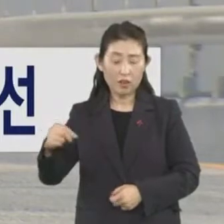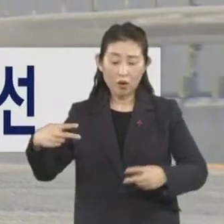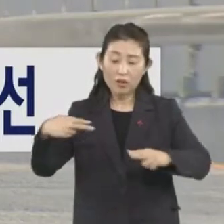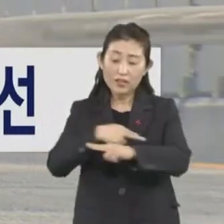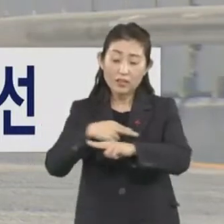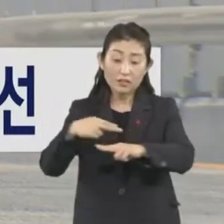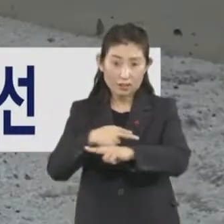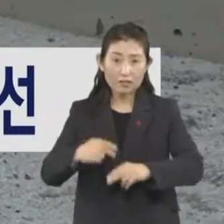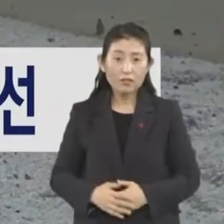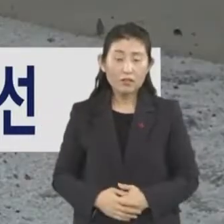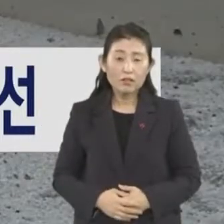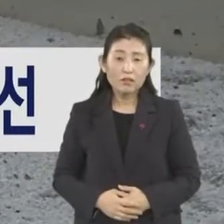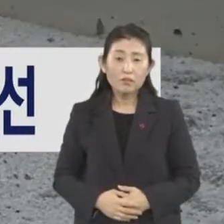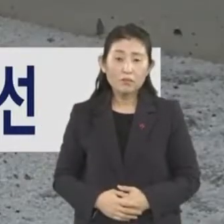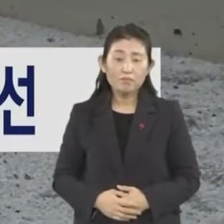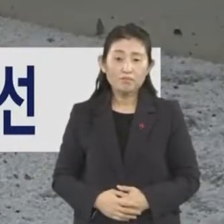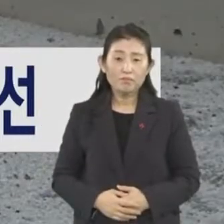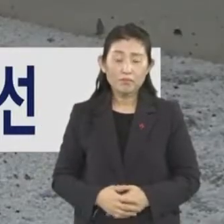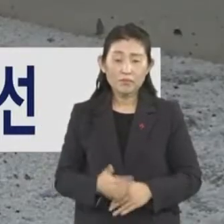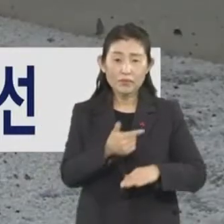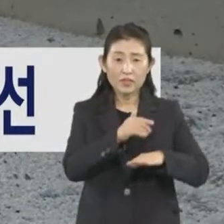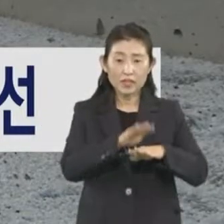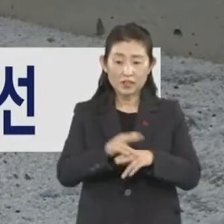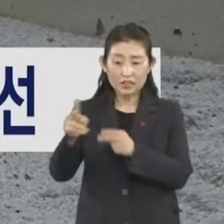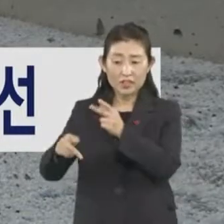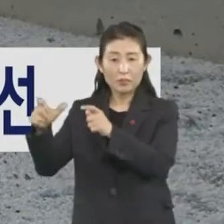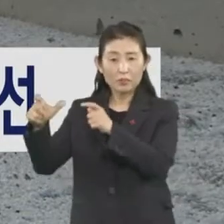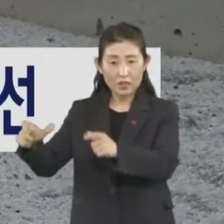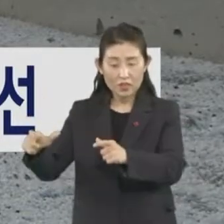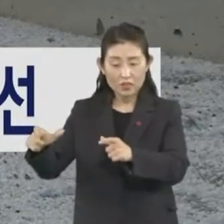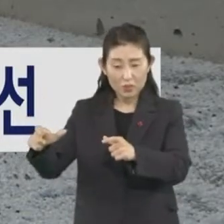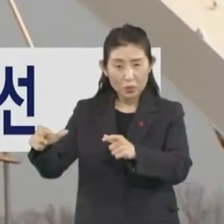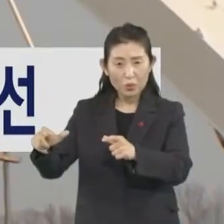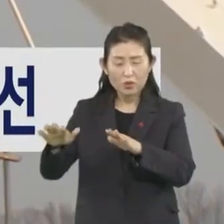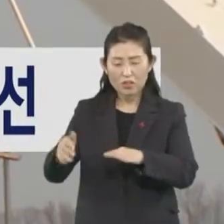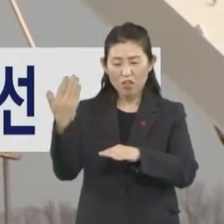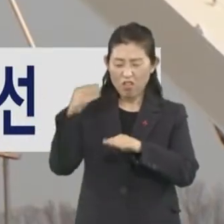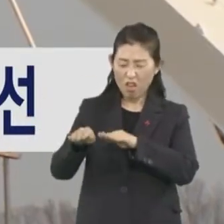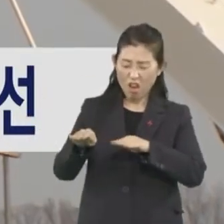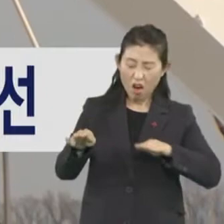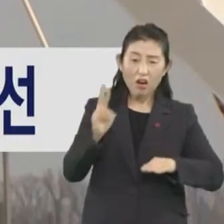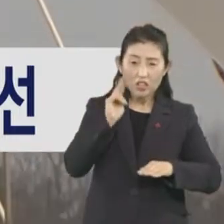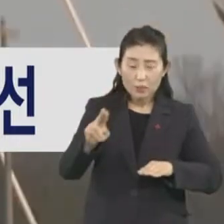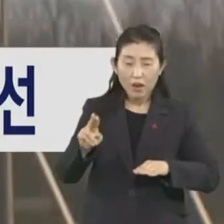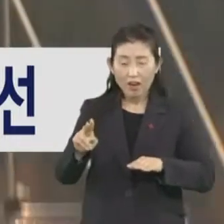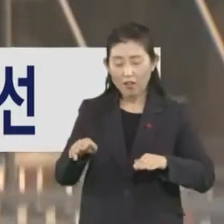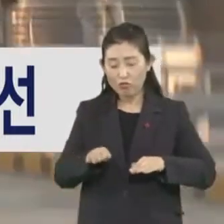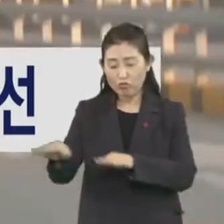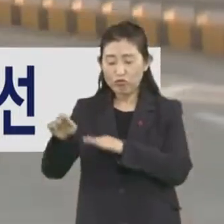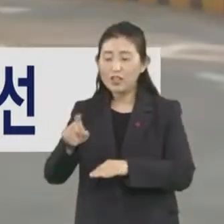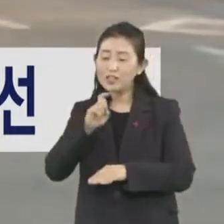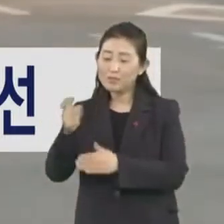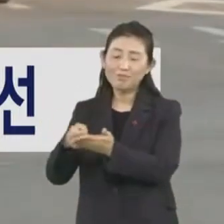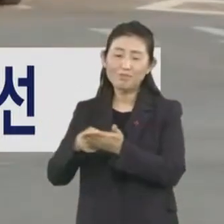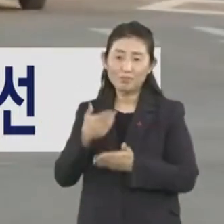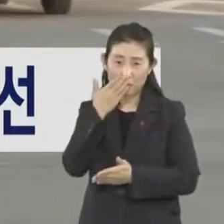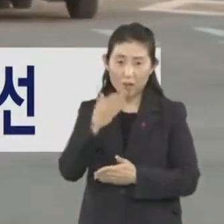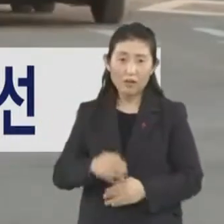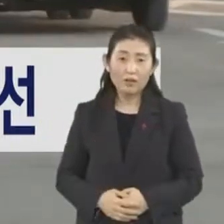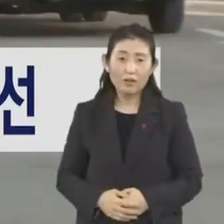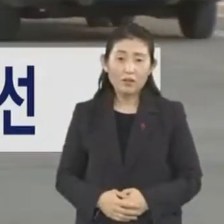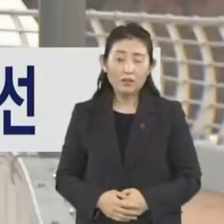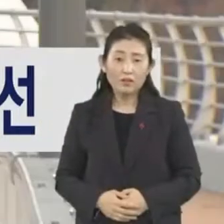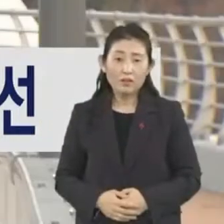4차로로 이번 개통으로 대전 상단으로 이어지는 통행 2시간 20분 2장 단축될 것으로 예상됩니다 되어지는